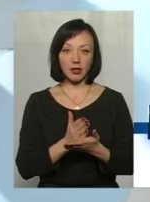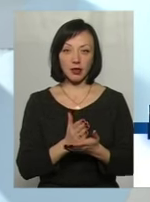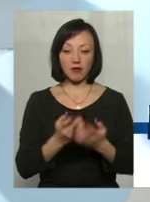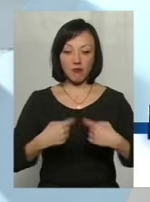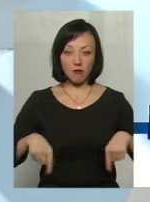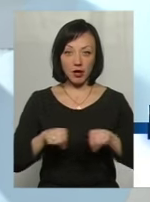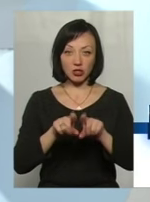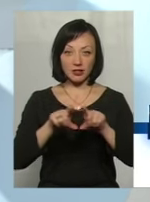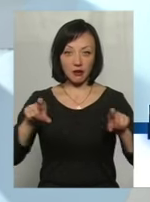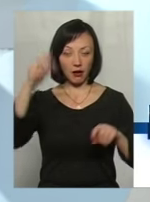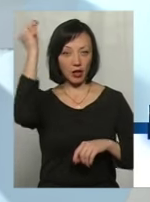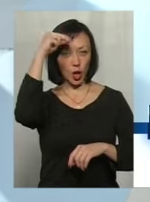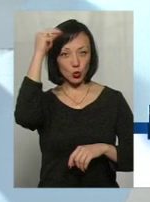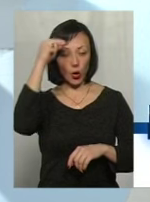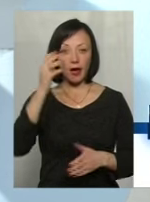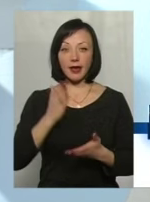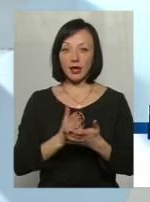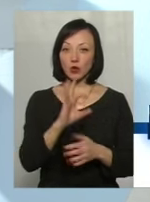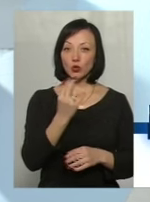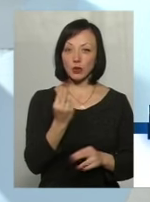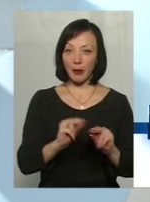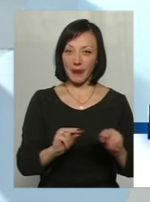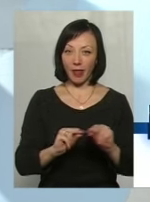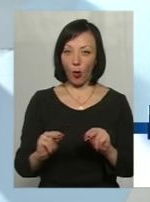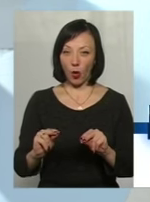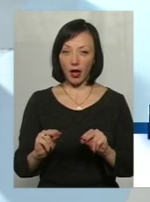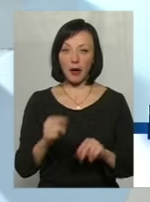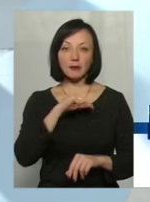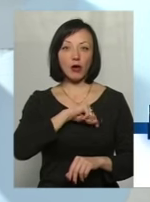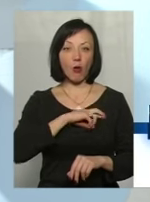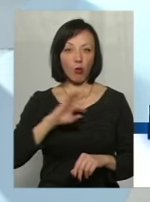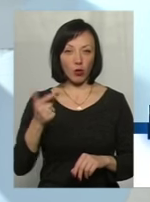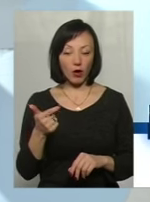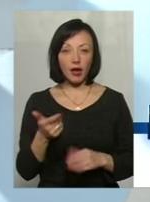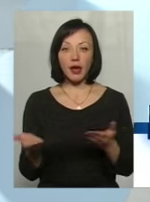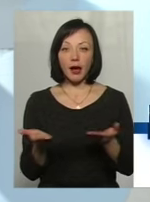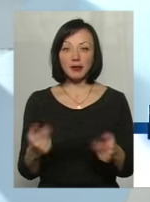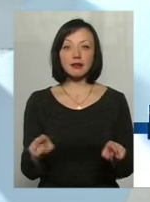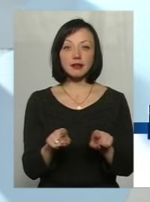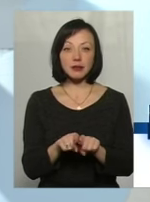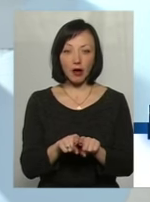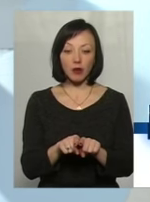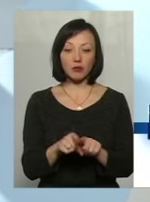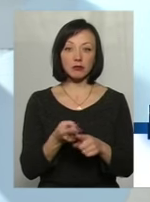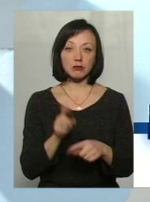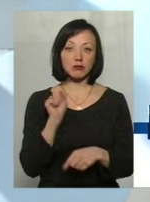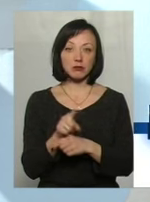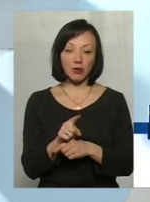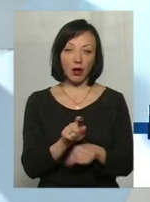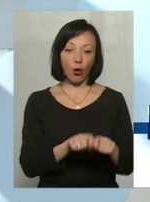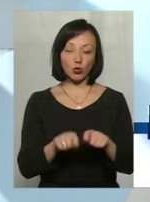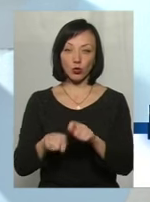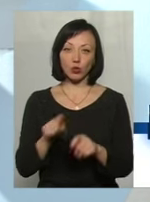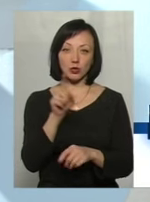межах навчального закладу, є соціальні педагоги, психологи, які так само несуть цю функцію контролю